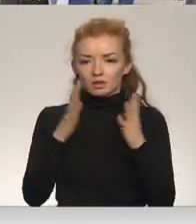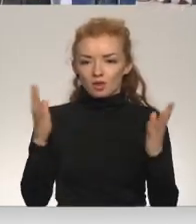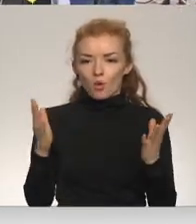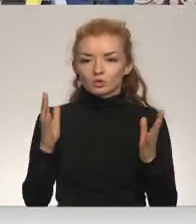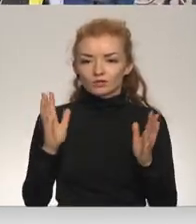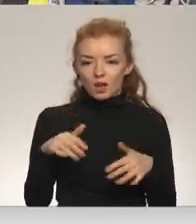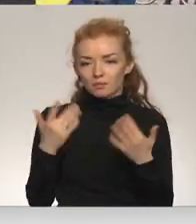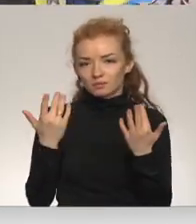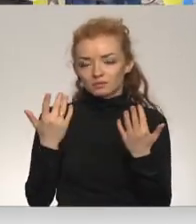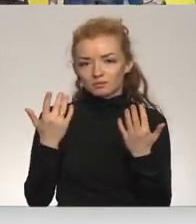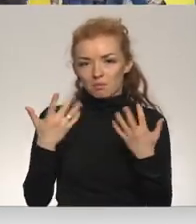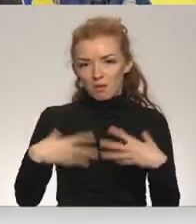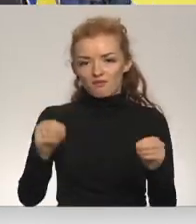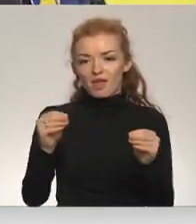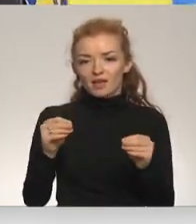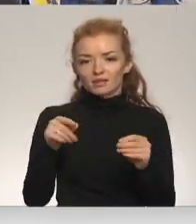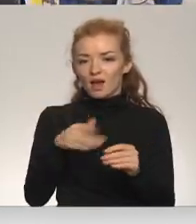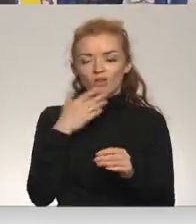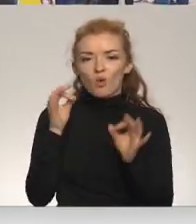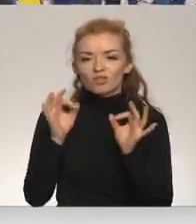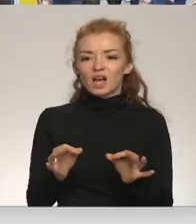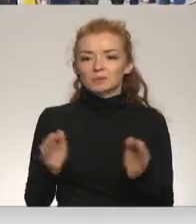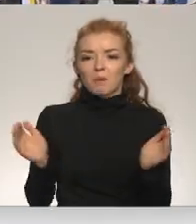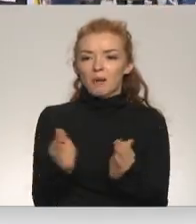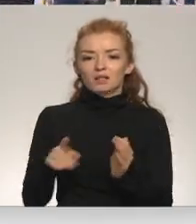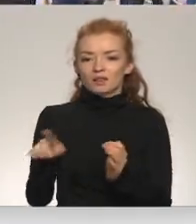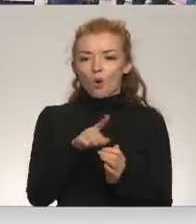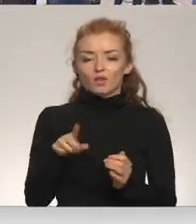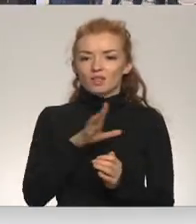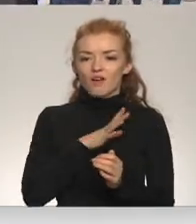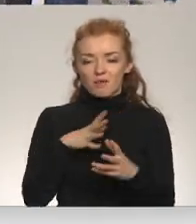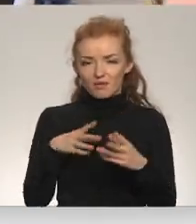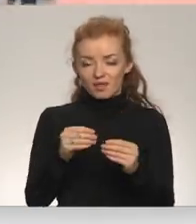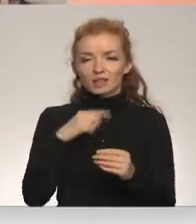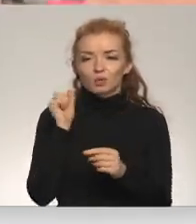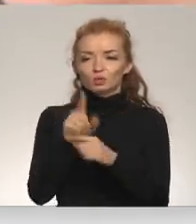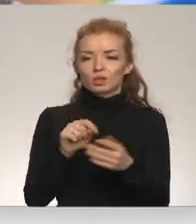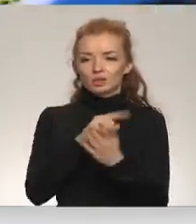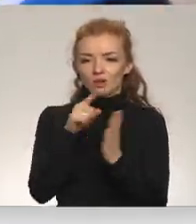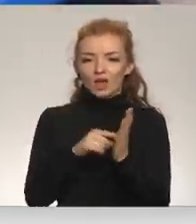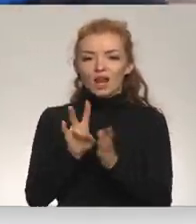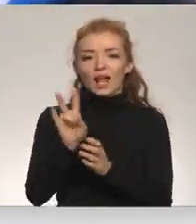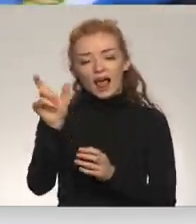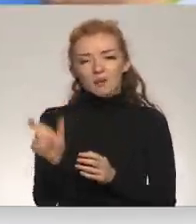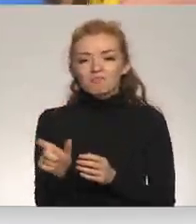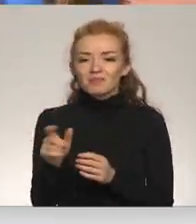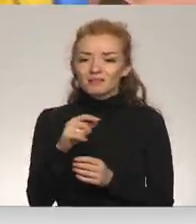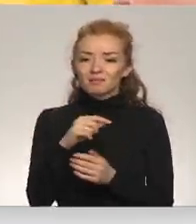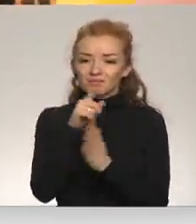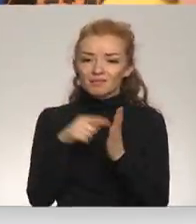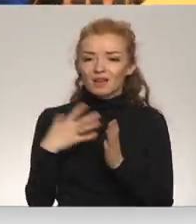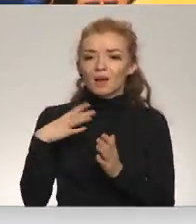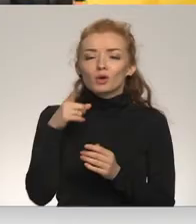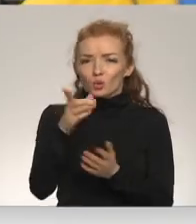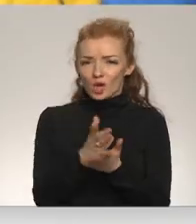varam izdarīt patiesībā. Tā nav taisnība, ka maza tauta neko nevar. Daudz mēs varam izdarīt kopā, un es uzdošu vienu jautājumu arī Herminai. Hermine, kādēļ tev ir svarīgi šeit būt,